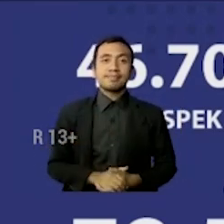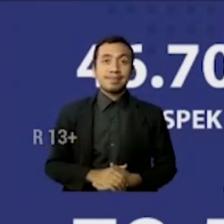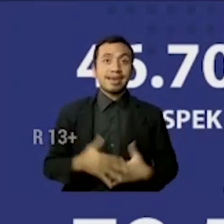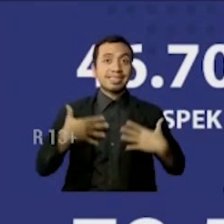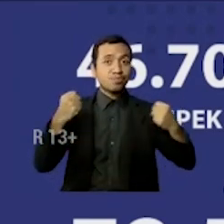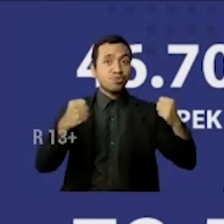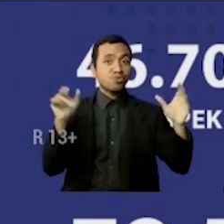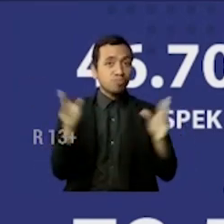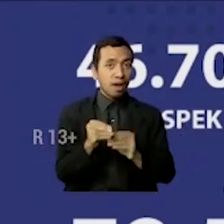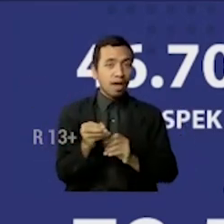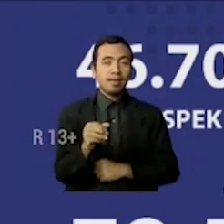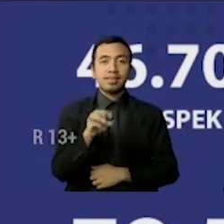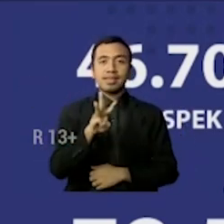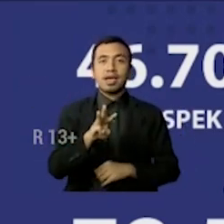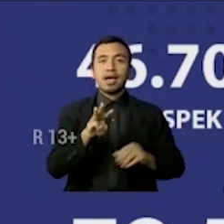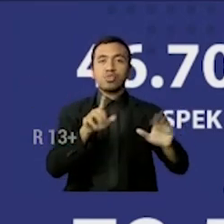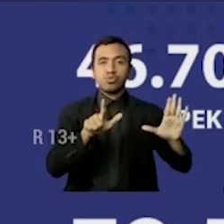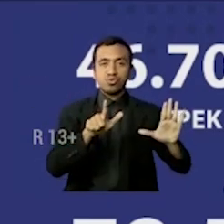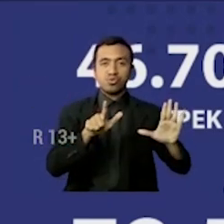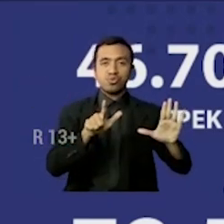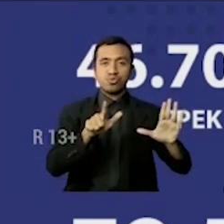Menjadi 30